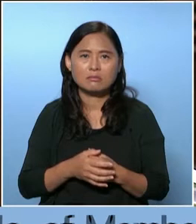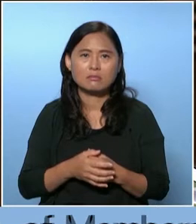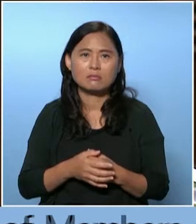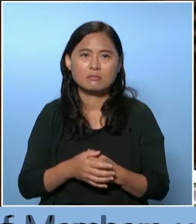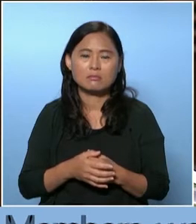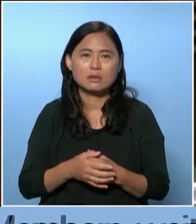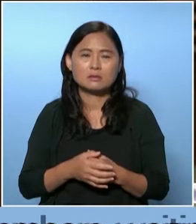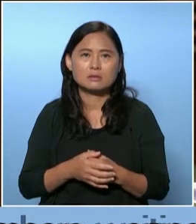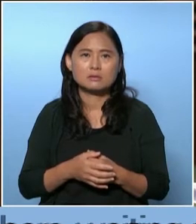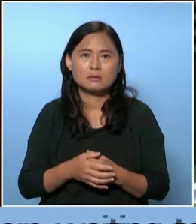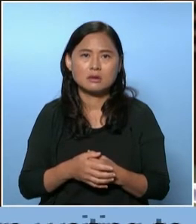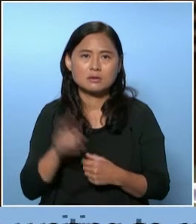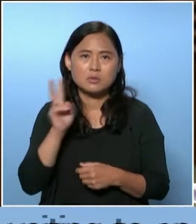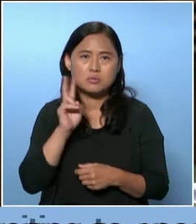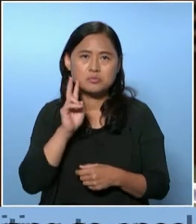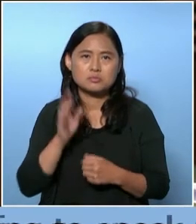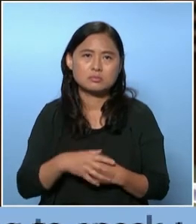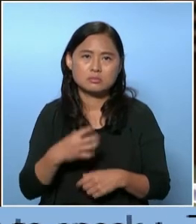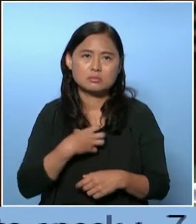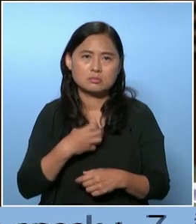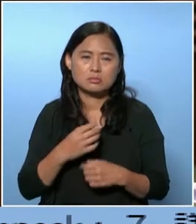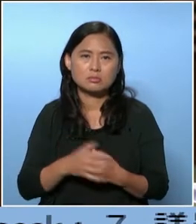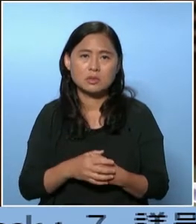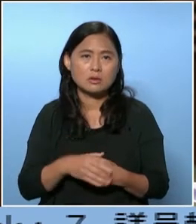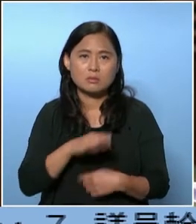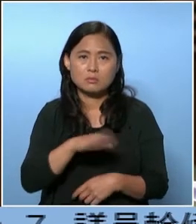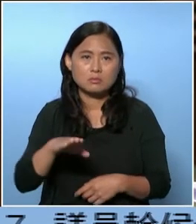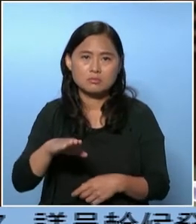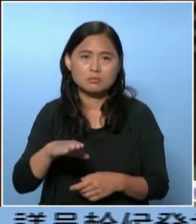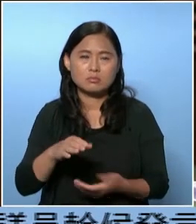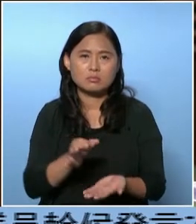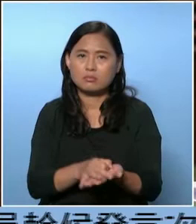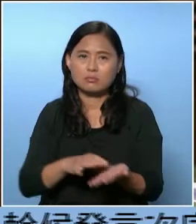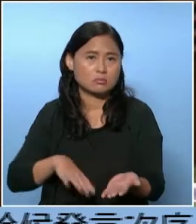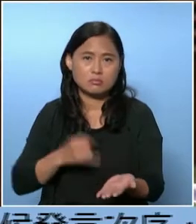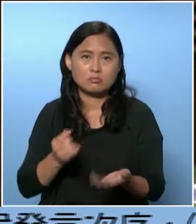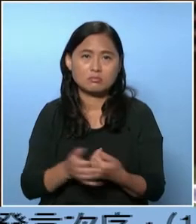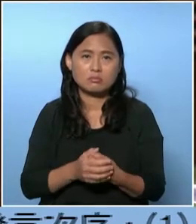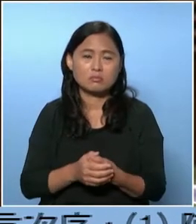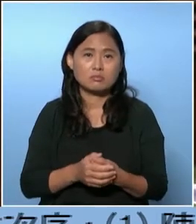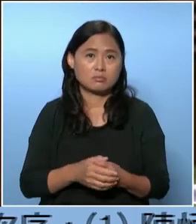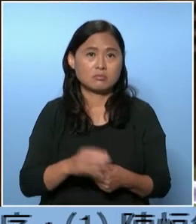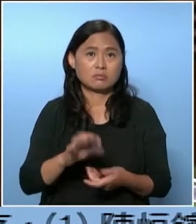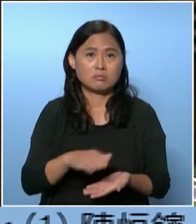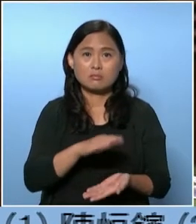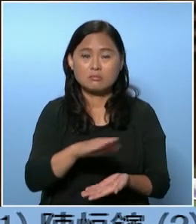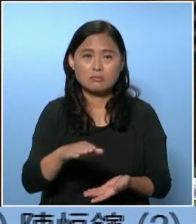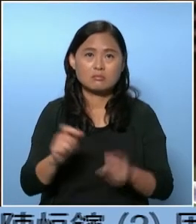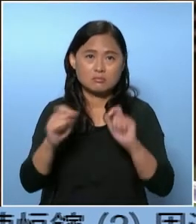亦都似乎是覺得沒有泊車位就沒有泊車問題。